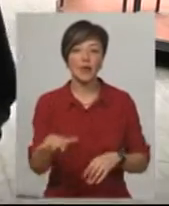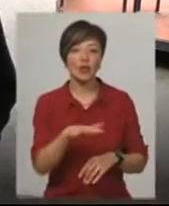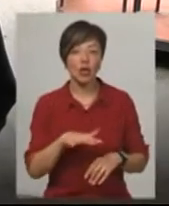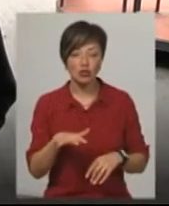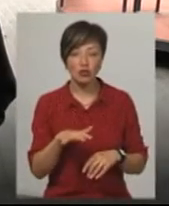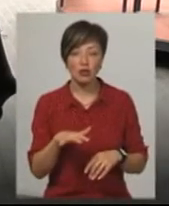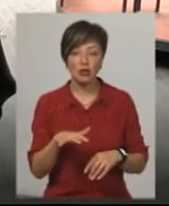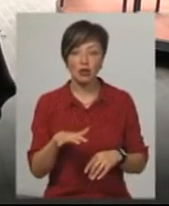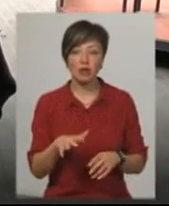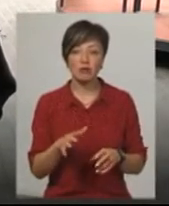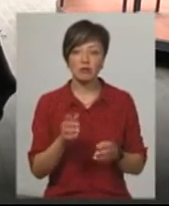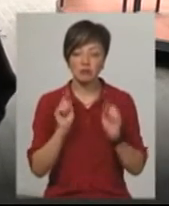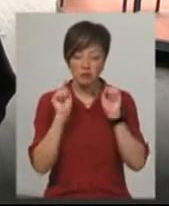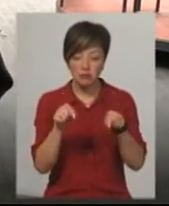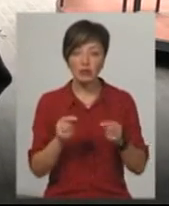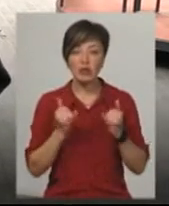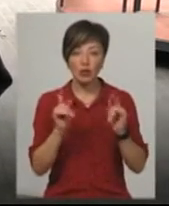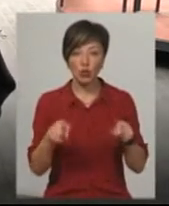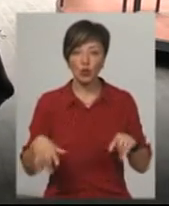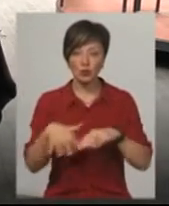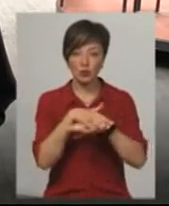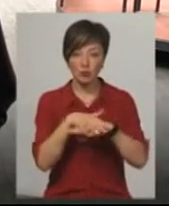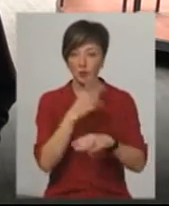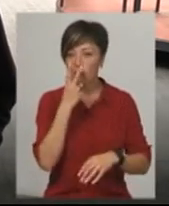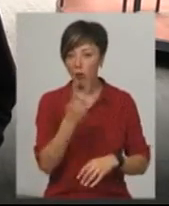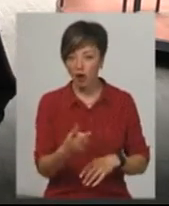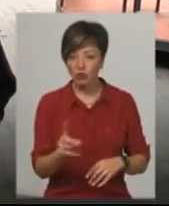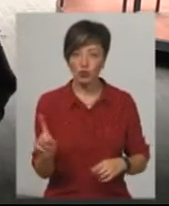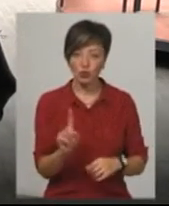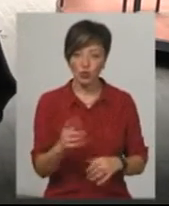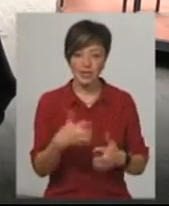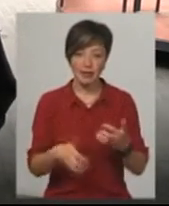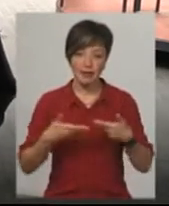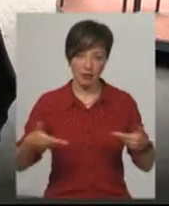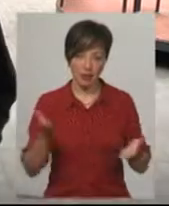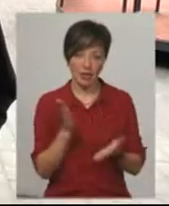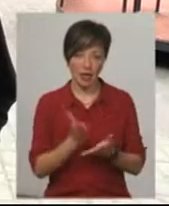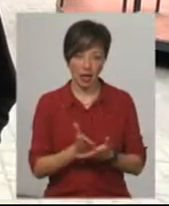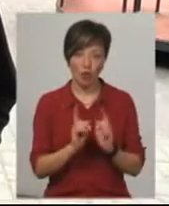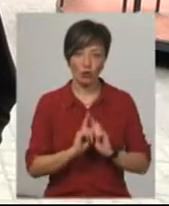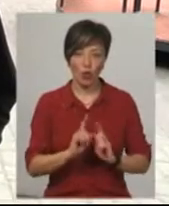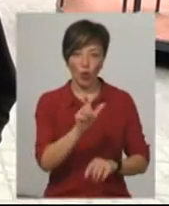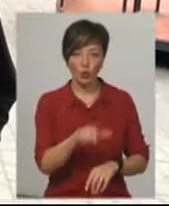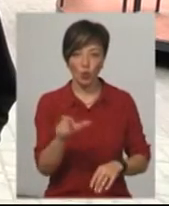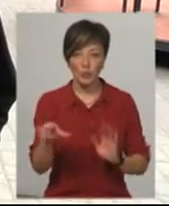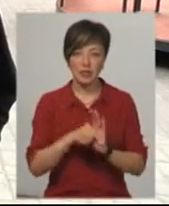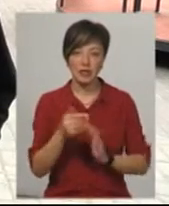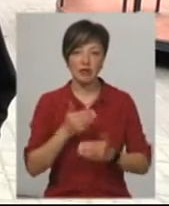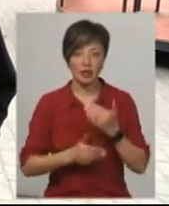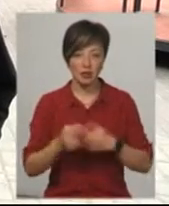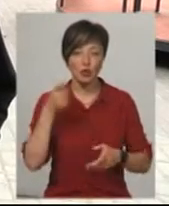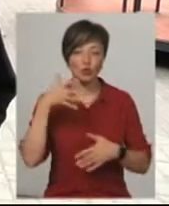майданчики, вони направлені для того, щоб суспільство бачило, що серед нас є особи з інвалідністю